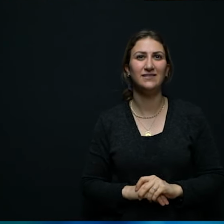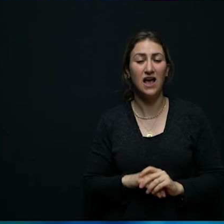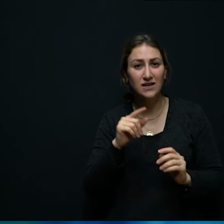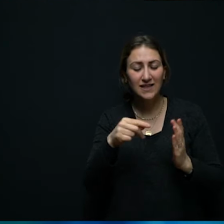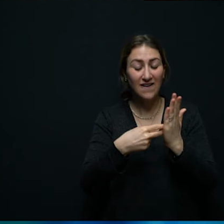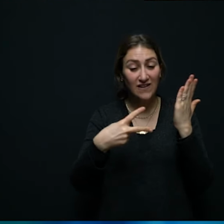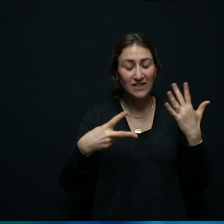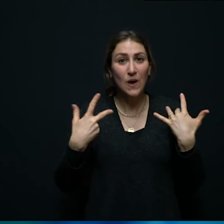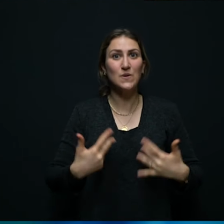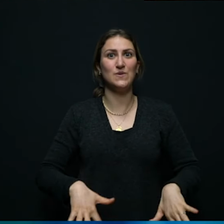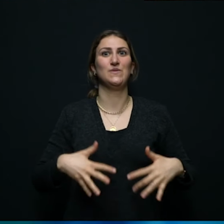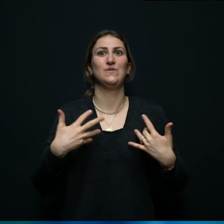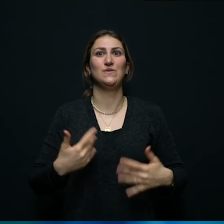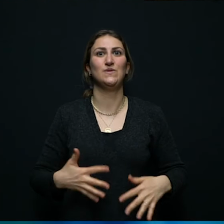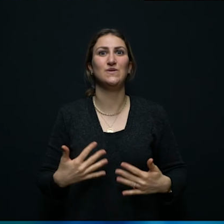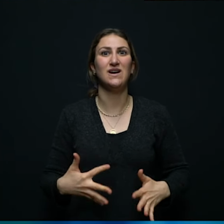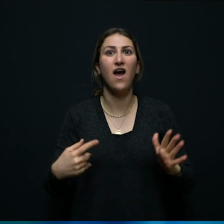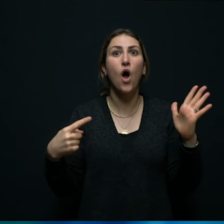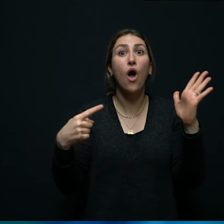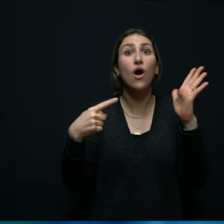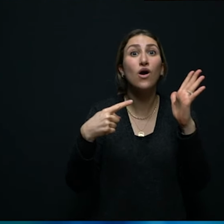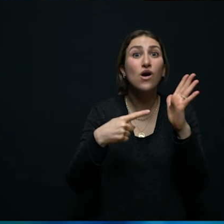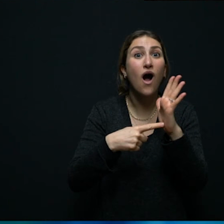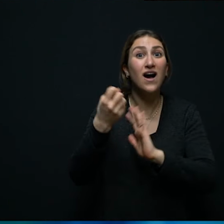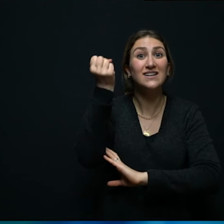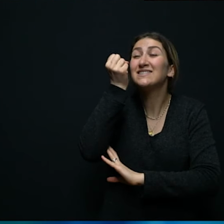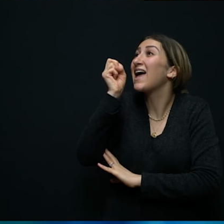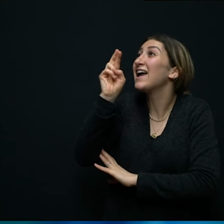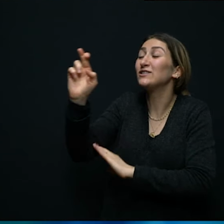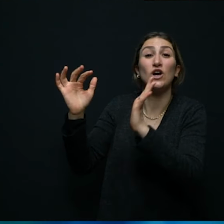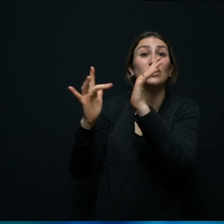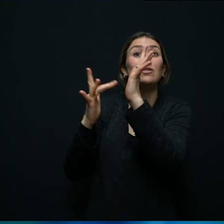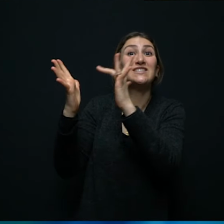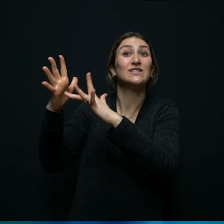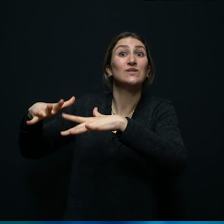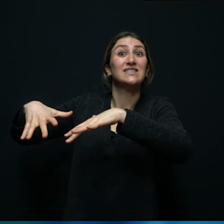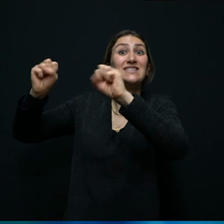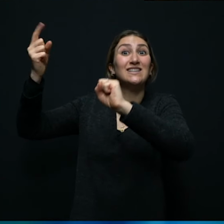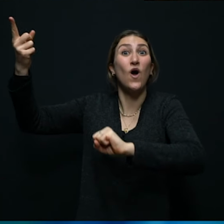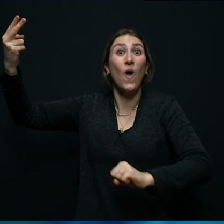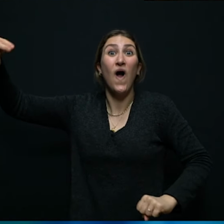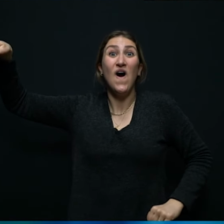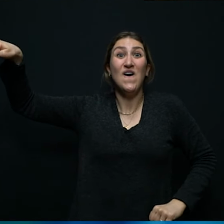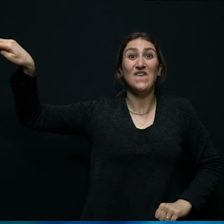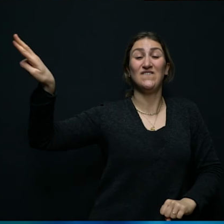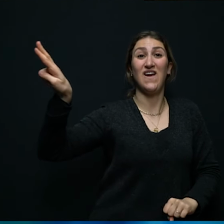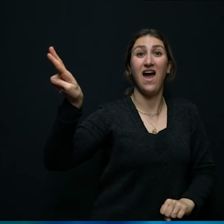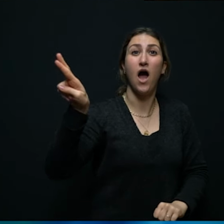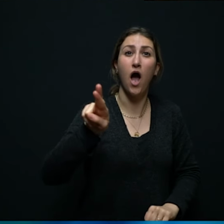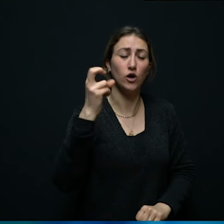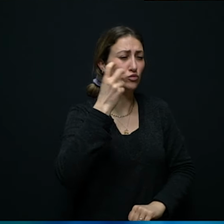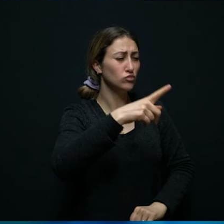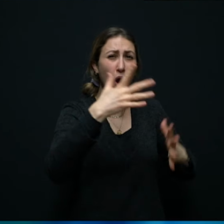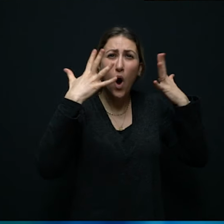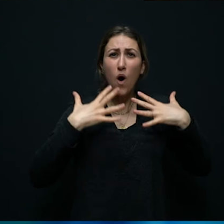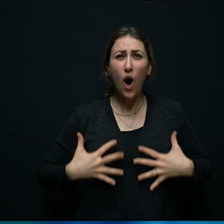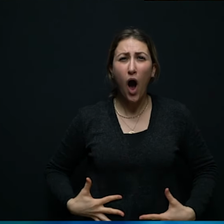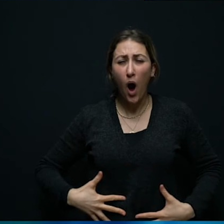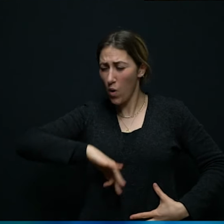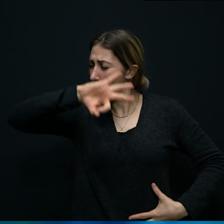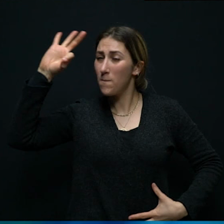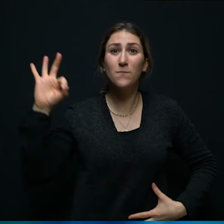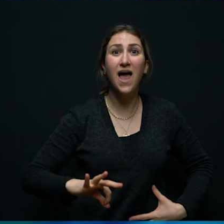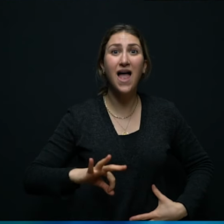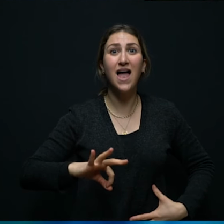et que tout votre être l'esprit l'âme et le corps soit conservée irréprochable lors du retour dans notre seigneur